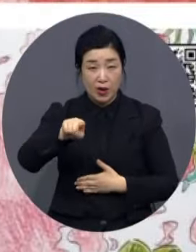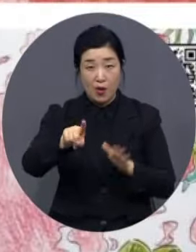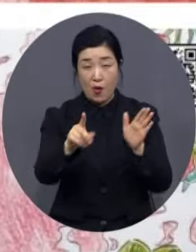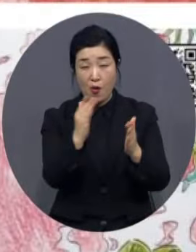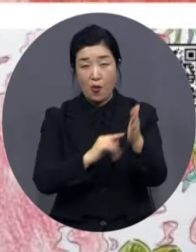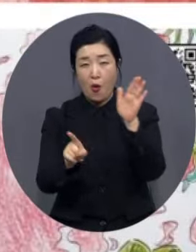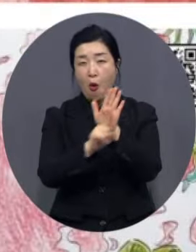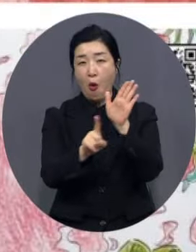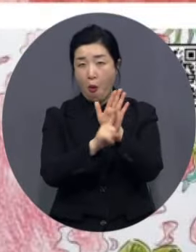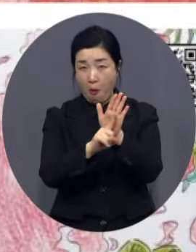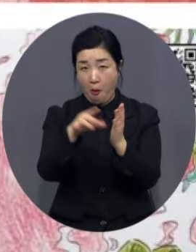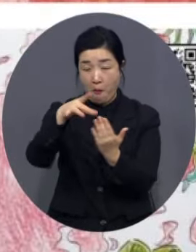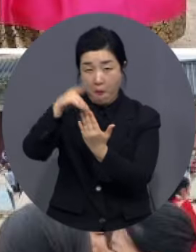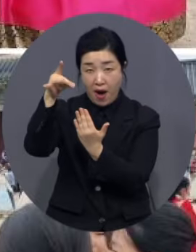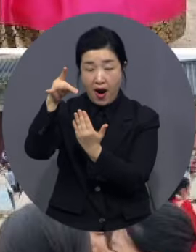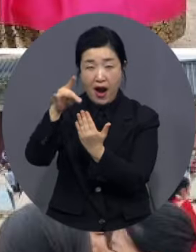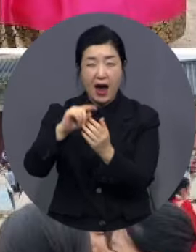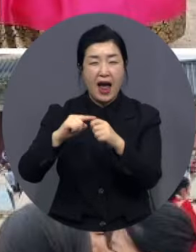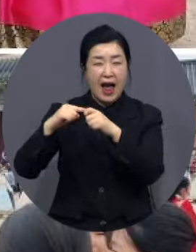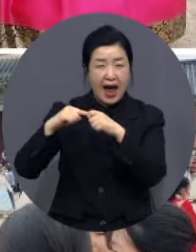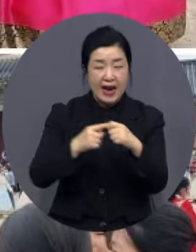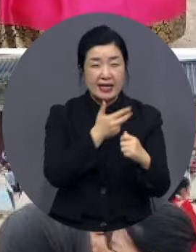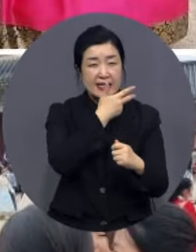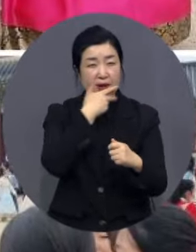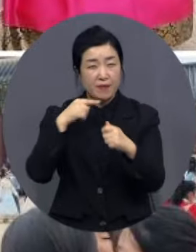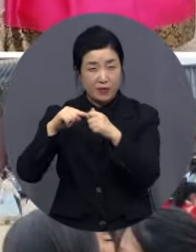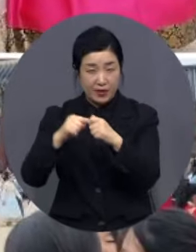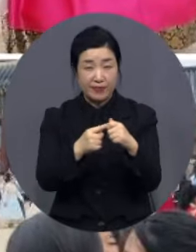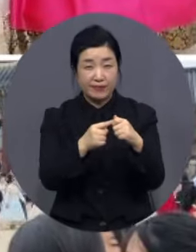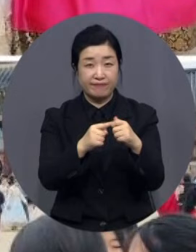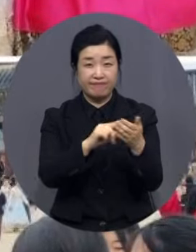선정한 작품으로 한글과 영문판